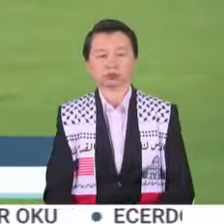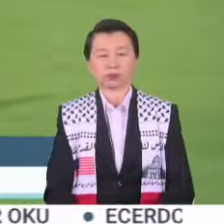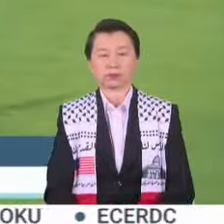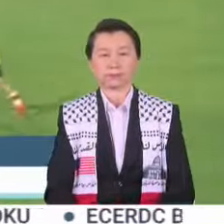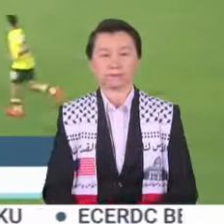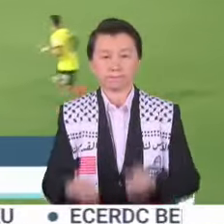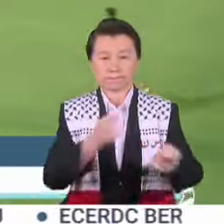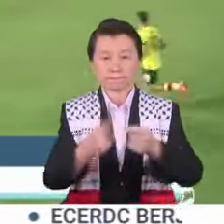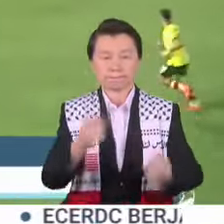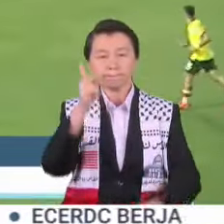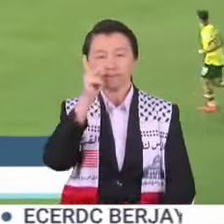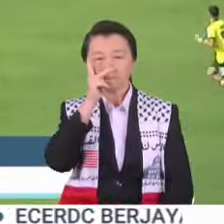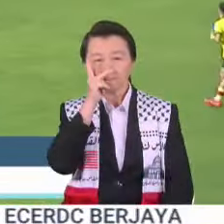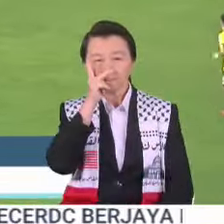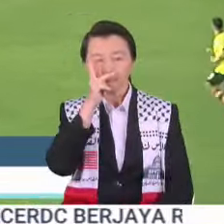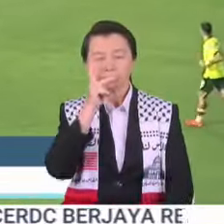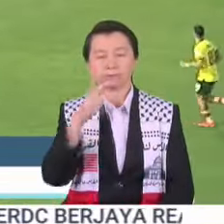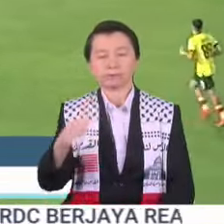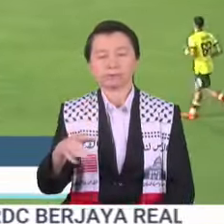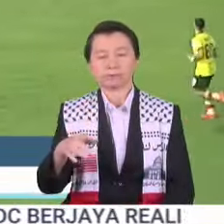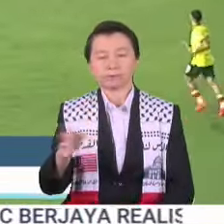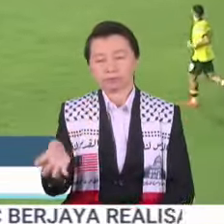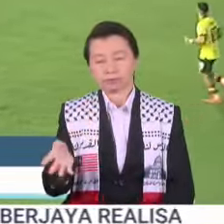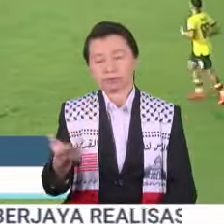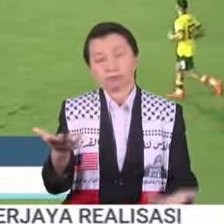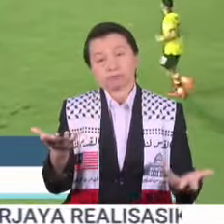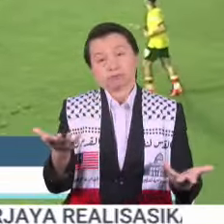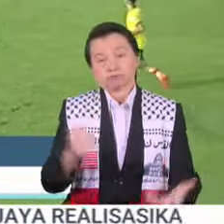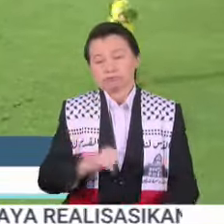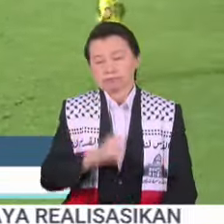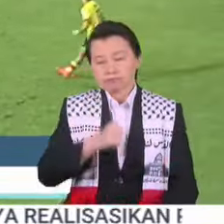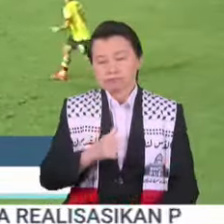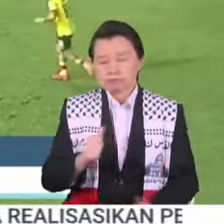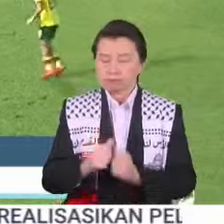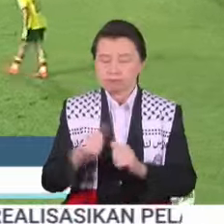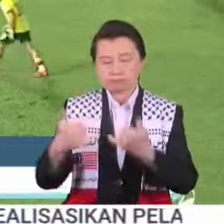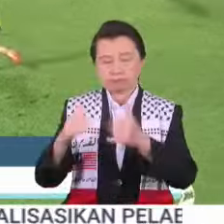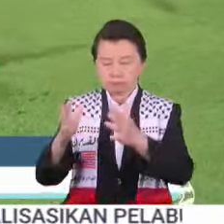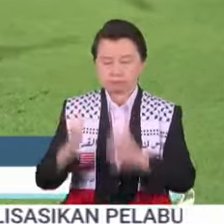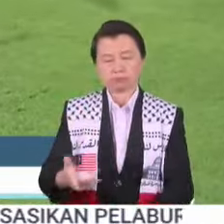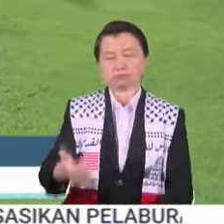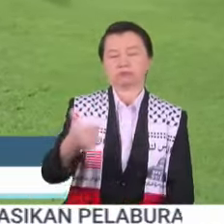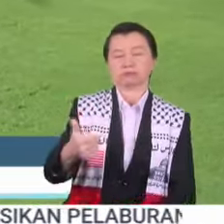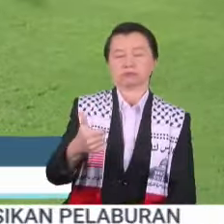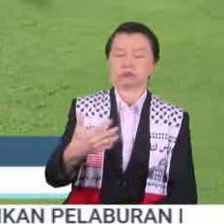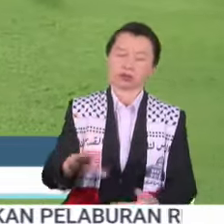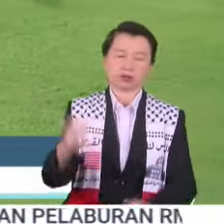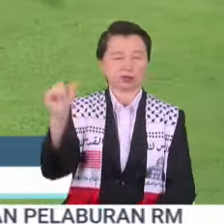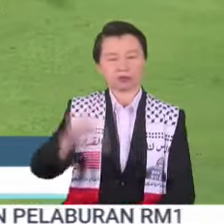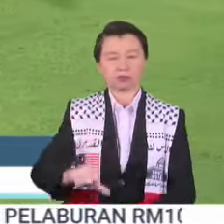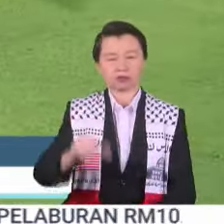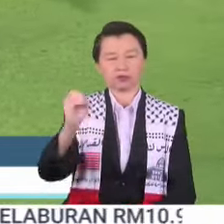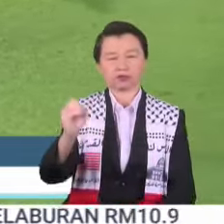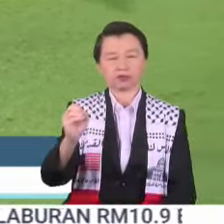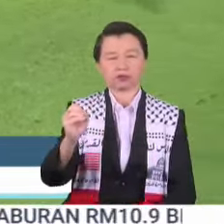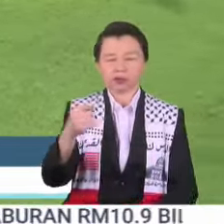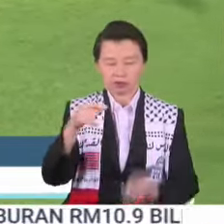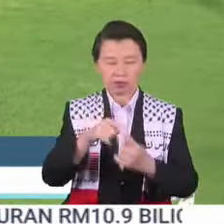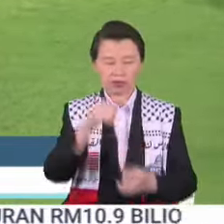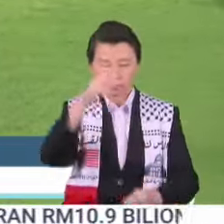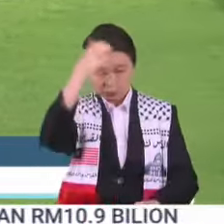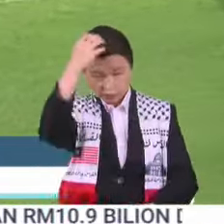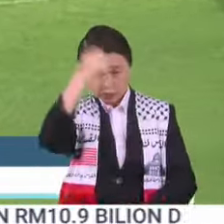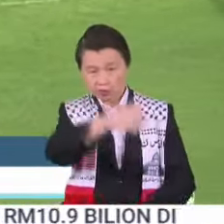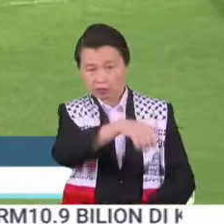Sementara itu, pengendali Kedah Darul Aman KDAFC Nafuzi Zain tetap berbangga dengan prestasi anak buahnya selepas tewas 0-1 kepada Selangor